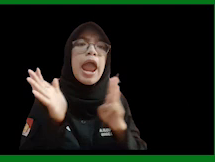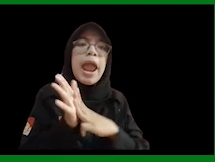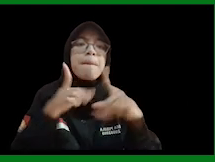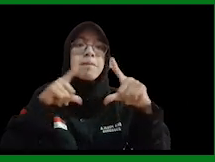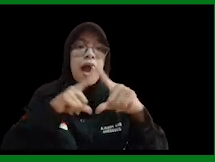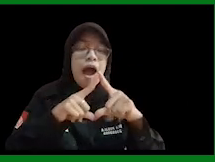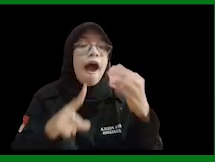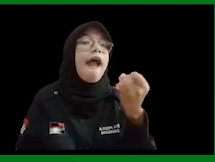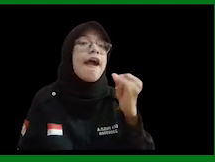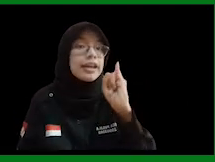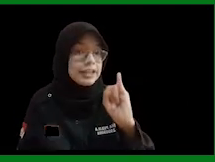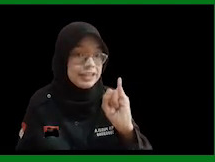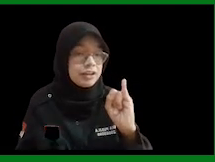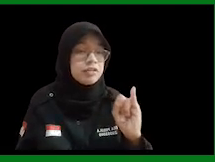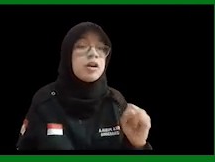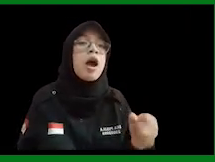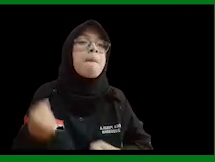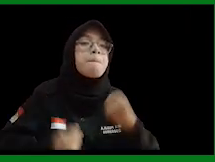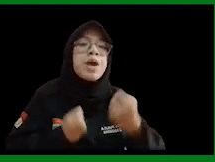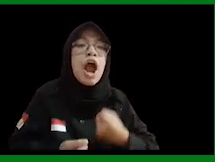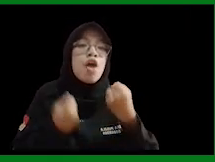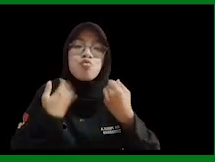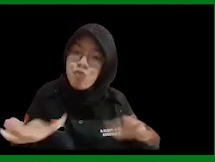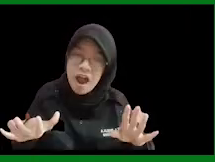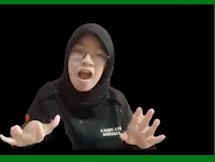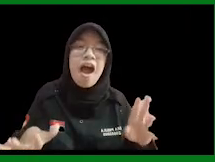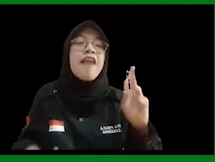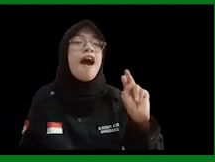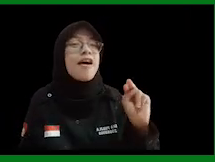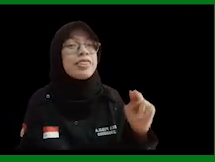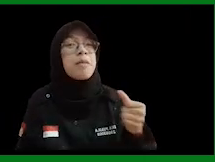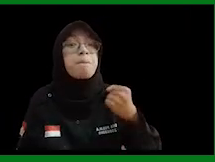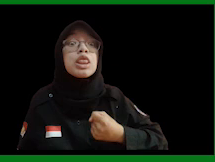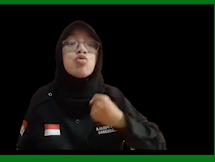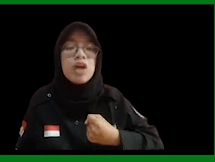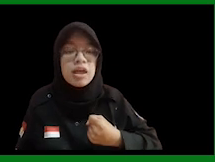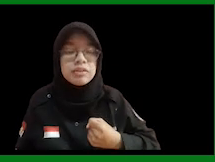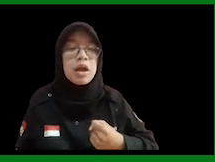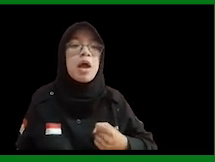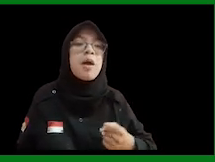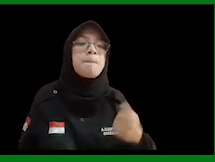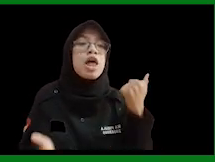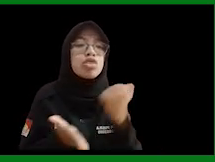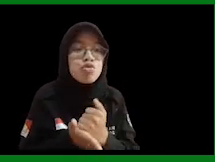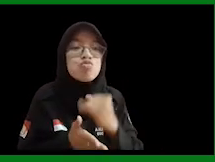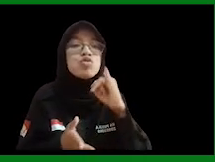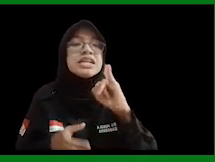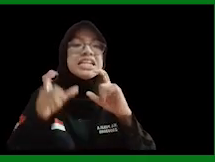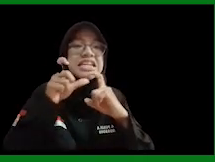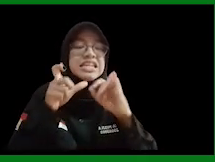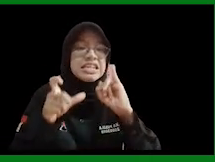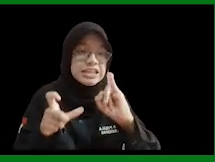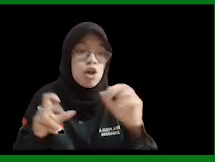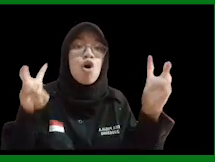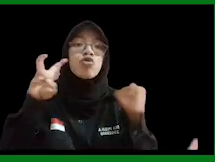Anda dalam mendapatkan pelayanan. Pelayanan Anda selesai dan petugas akan kembali membantu Anda untuk